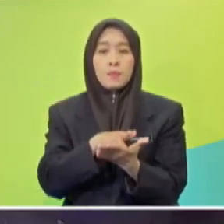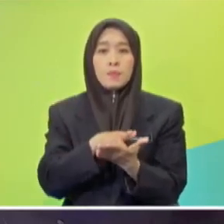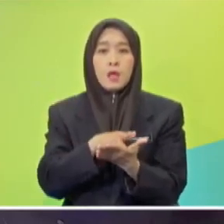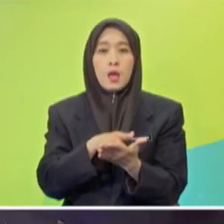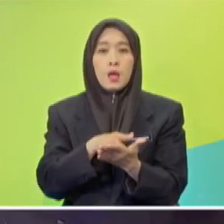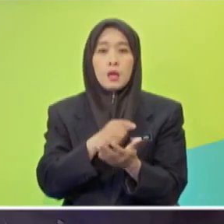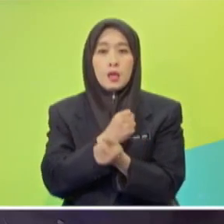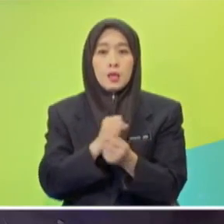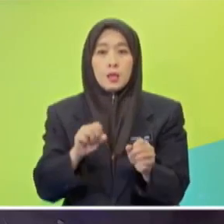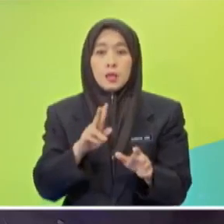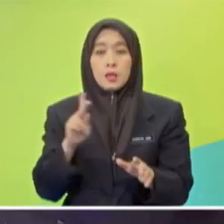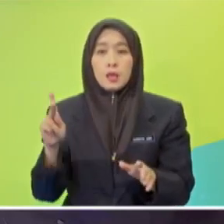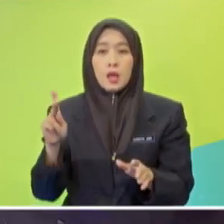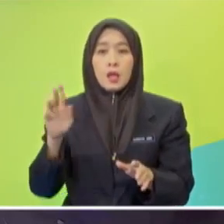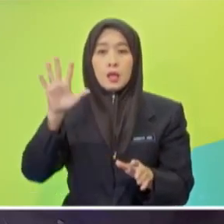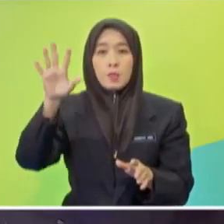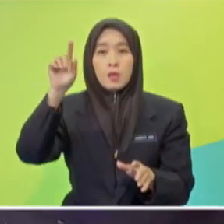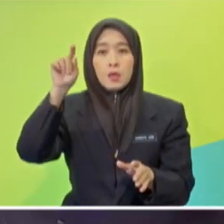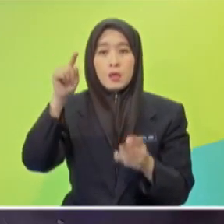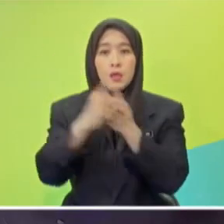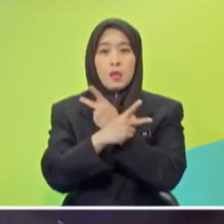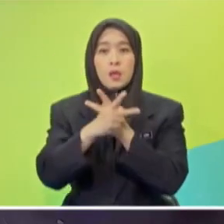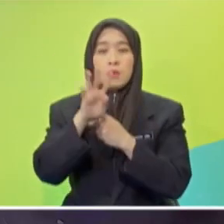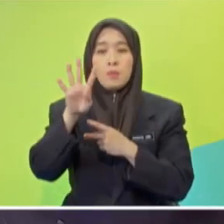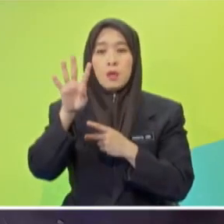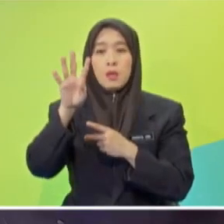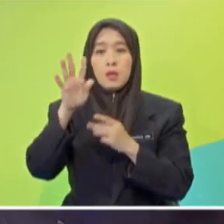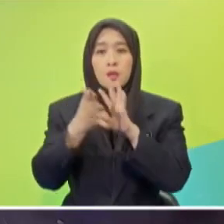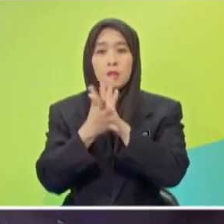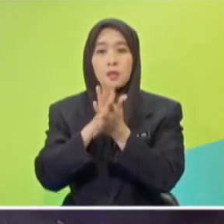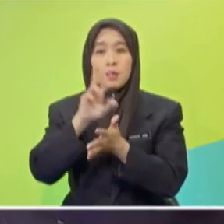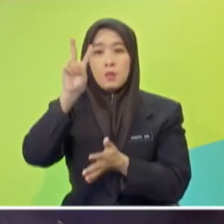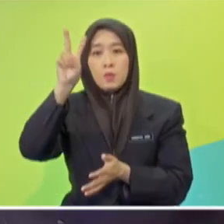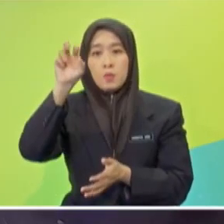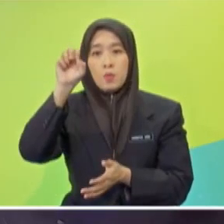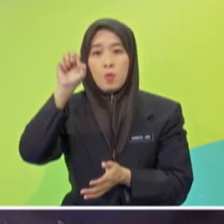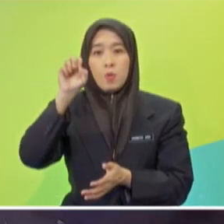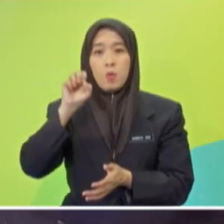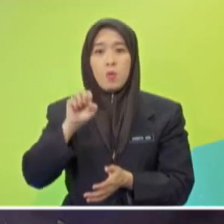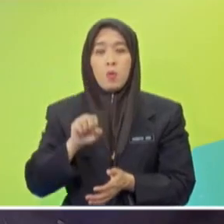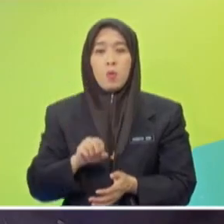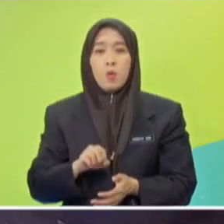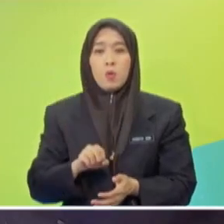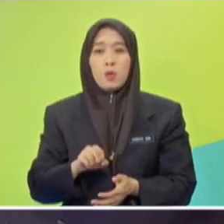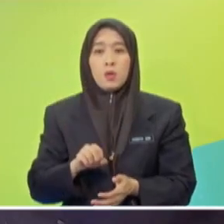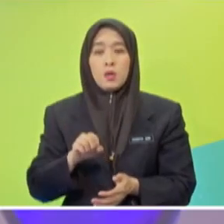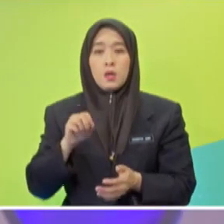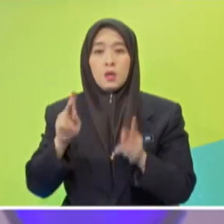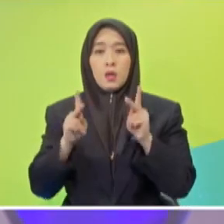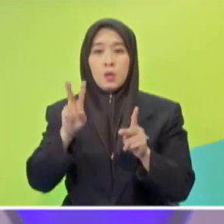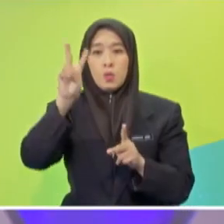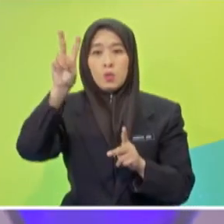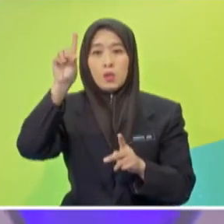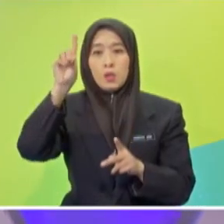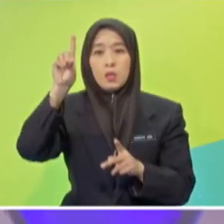selesaikan lagi 5 darah 4 20 ah kalau dua diiji kita letak di bagian atas oke kalau kita ada satu biji